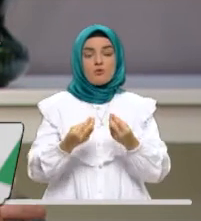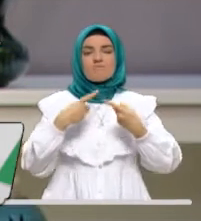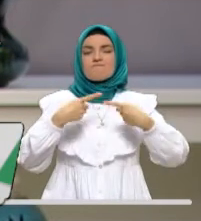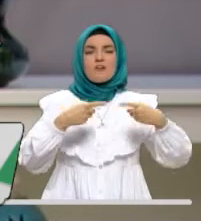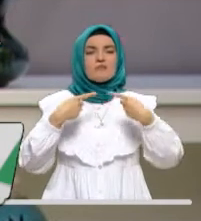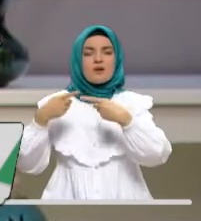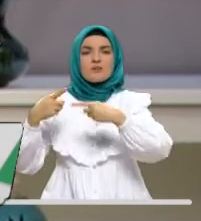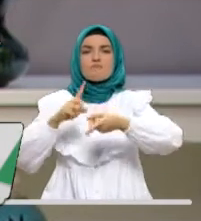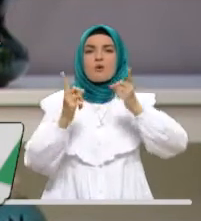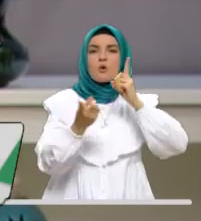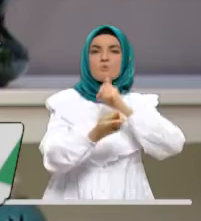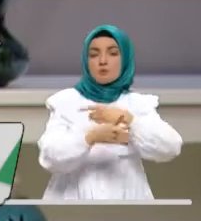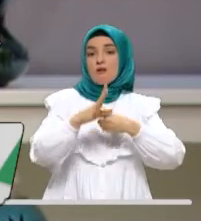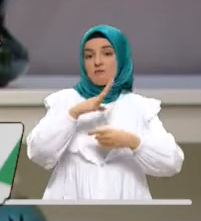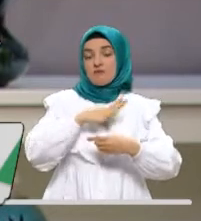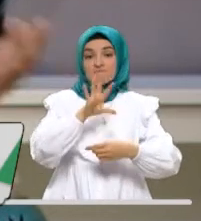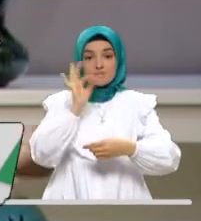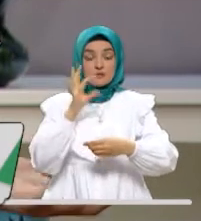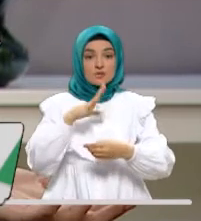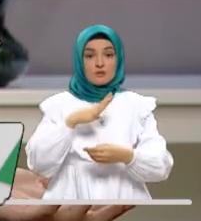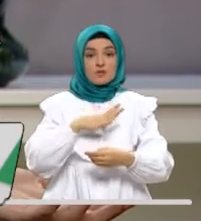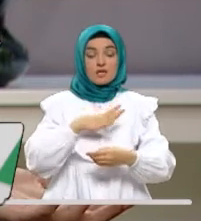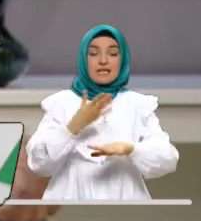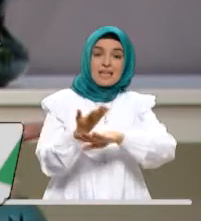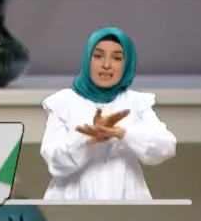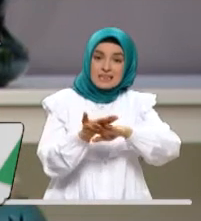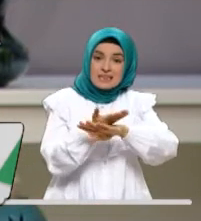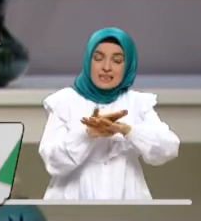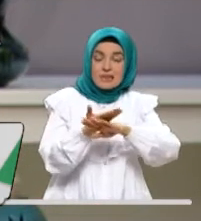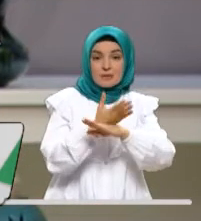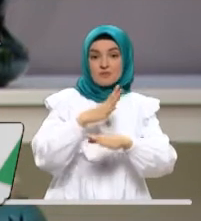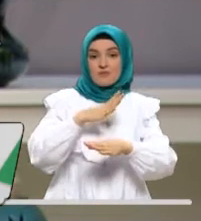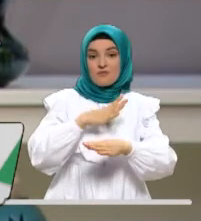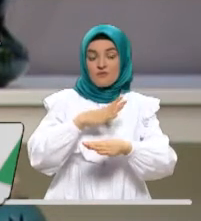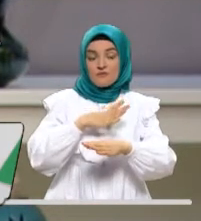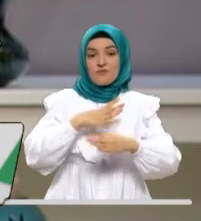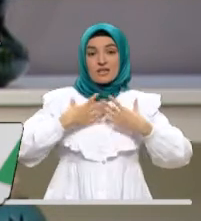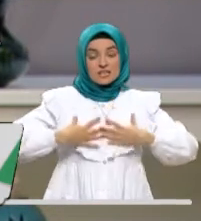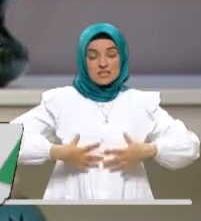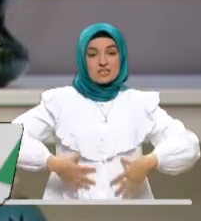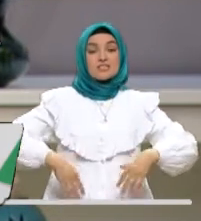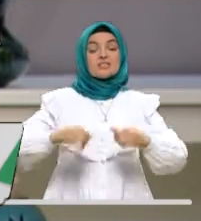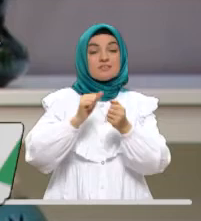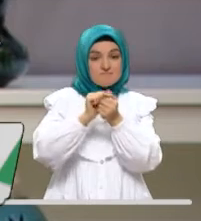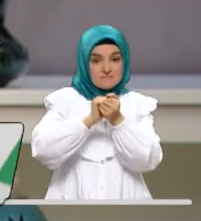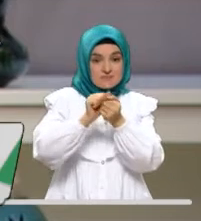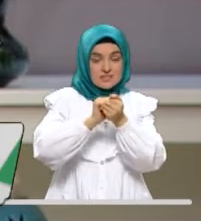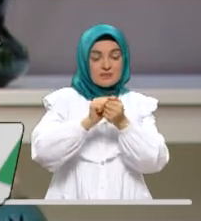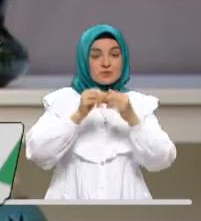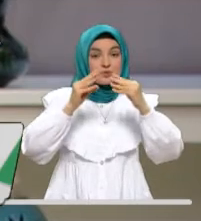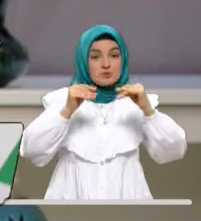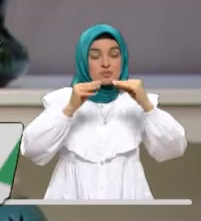tercih ediyoruz. Aynı zamanda mesela nemlendiriciler ayrı, yumuşatıcılar ayrı bir sürü farklı şey